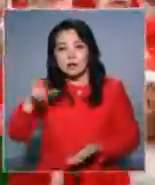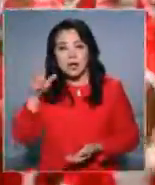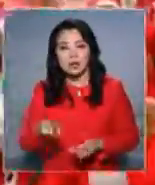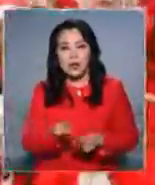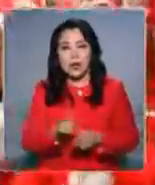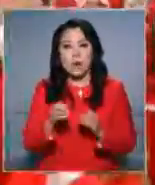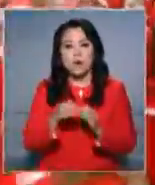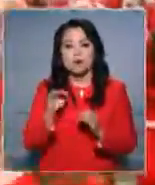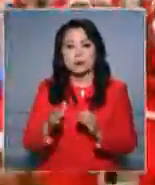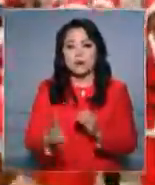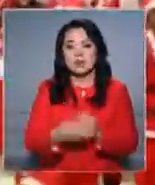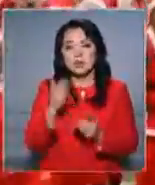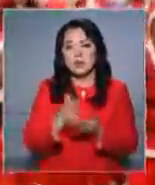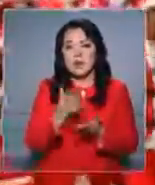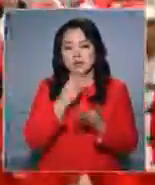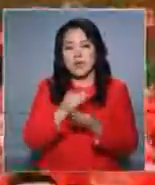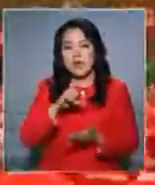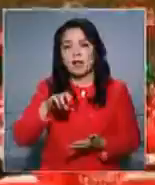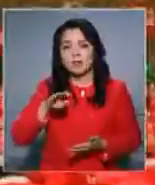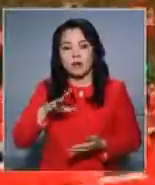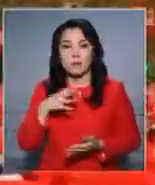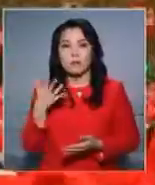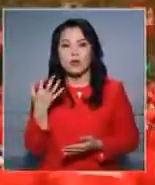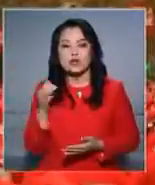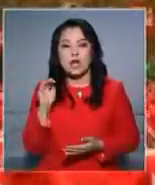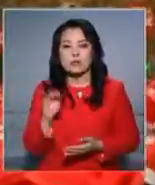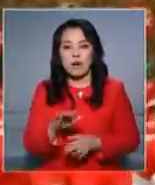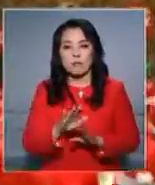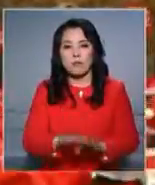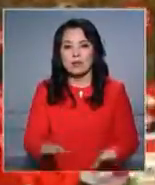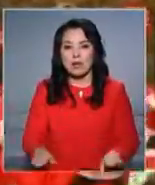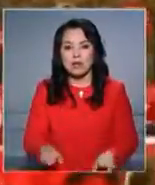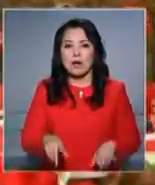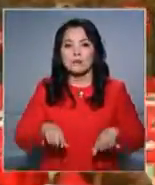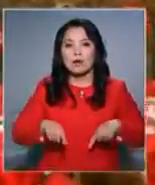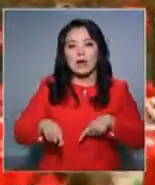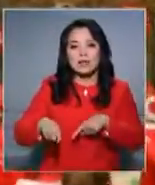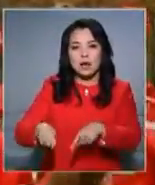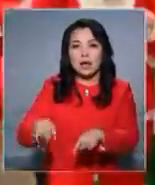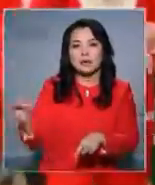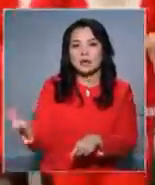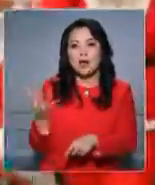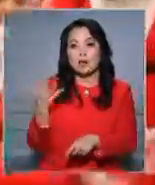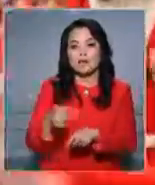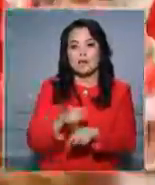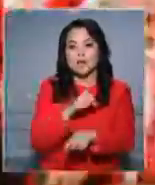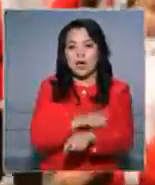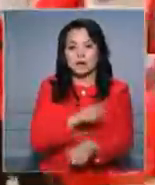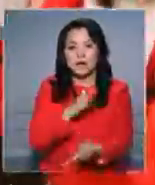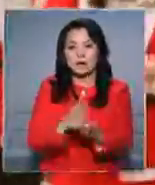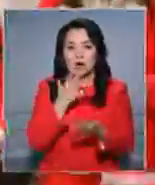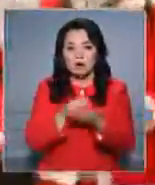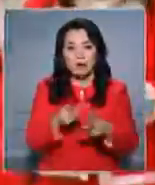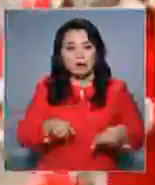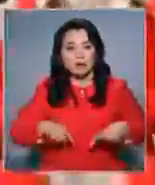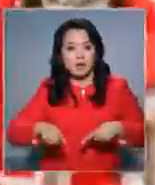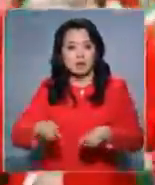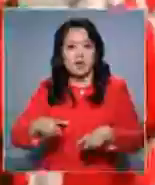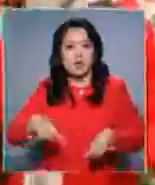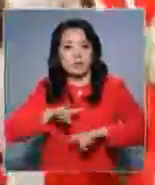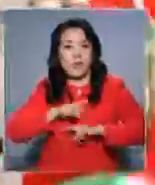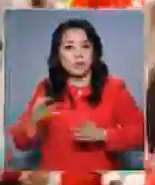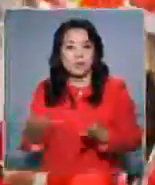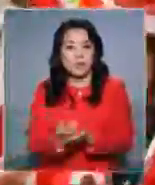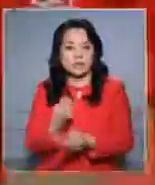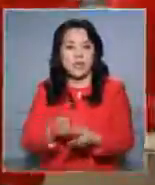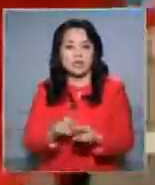болып киінген 500 мың бала да жүгіріп өтті. Мұндағы мақсат 5,5 мың шақырымды қашықтықты еңсеру. Жалпы мерекелік шараға қатысу